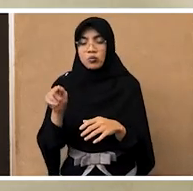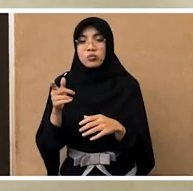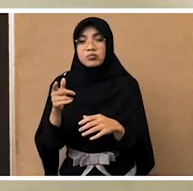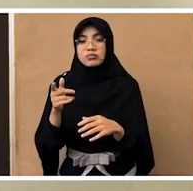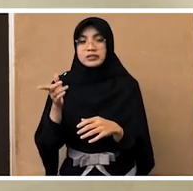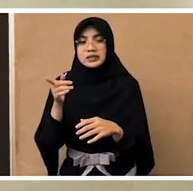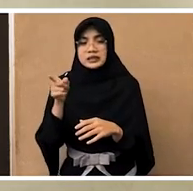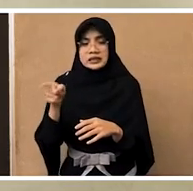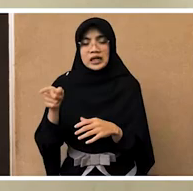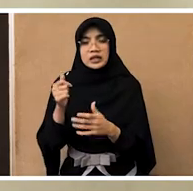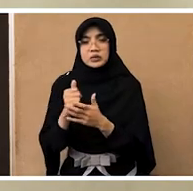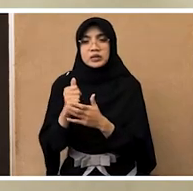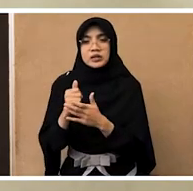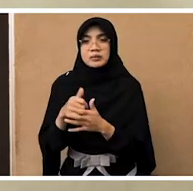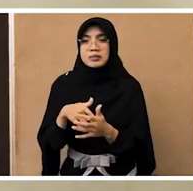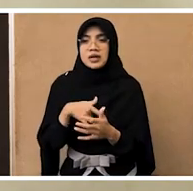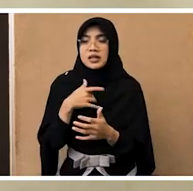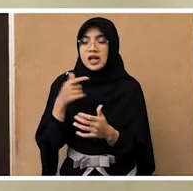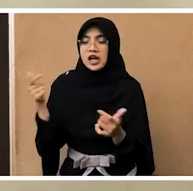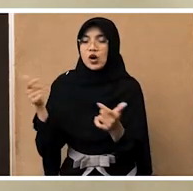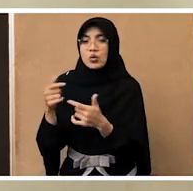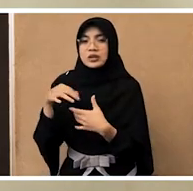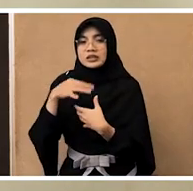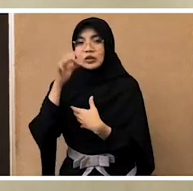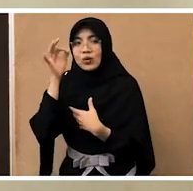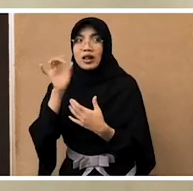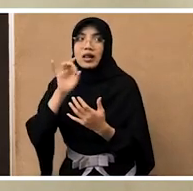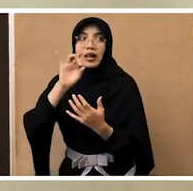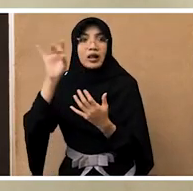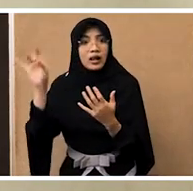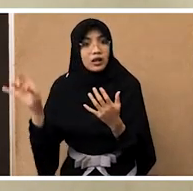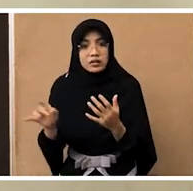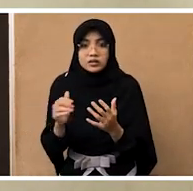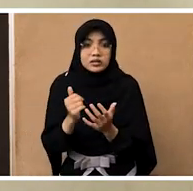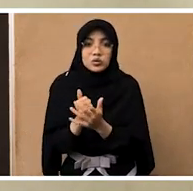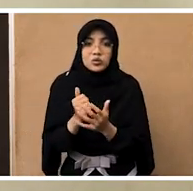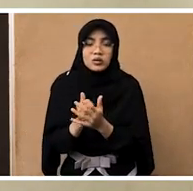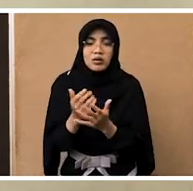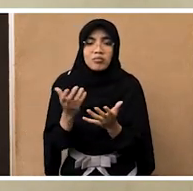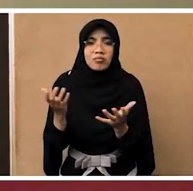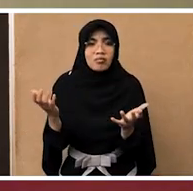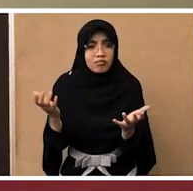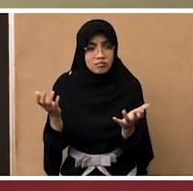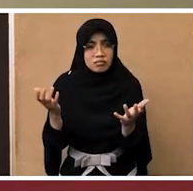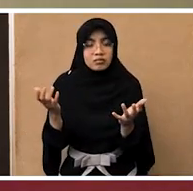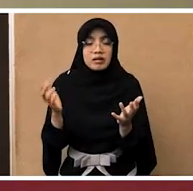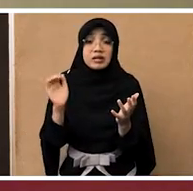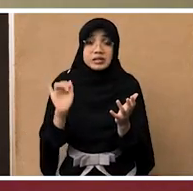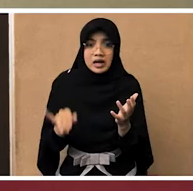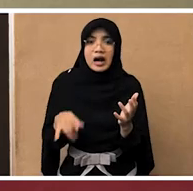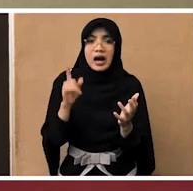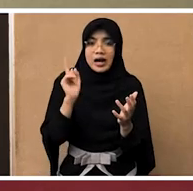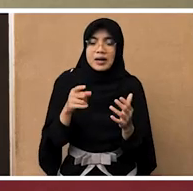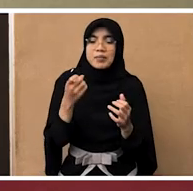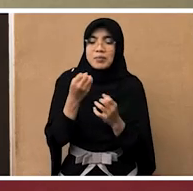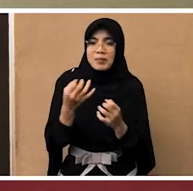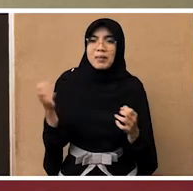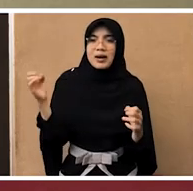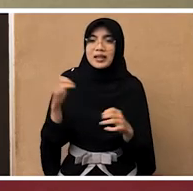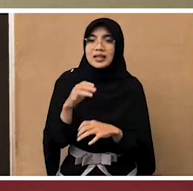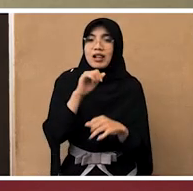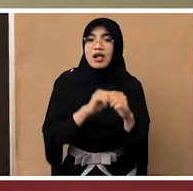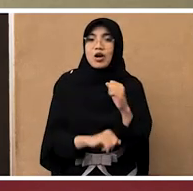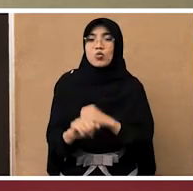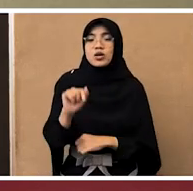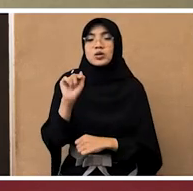Dia sedang mengalami gangguan jiwa dan lain sebagainya padahal Ia ada beberapa praktek yang seperti itu